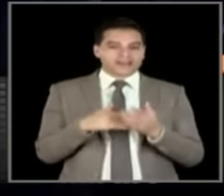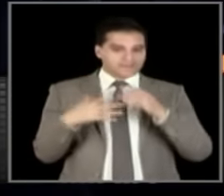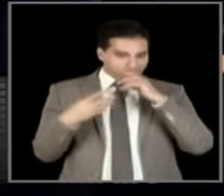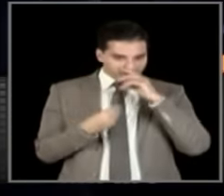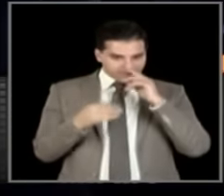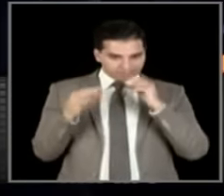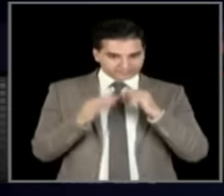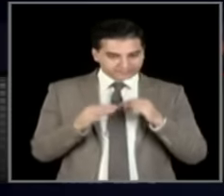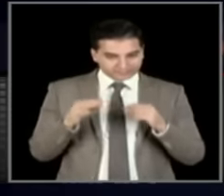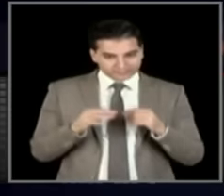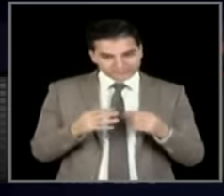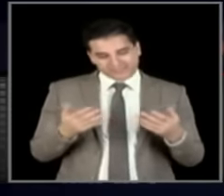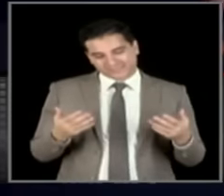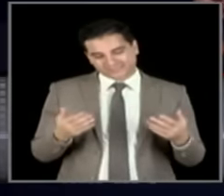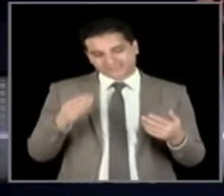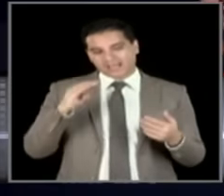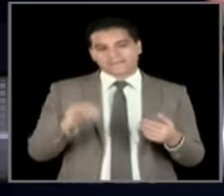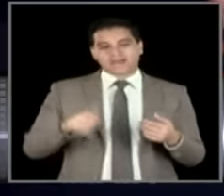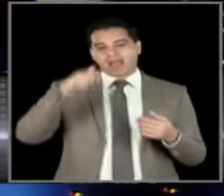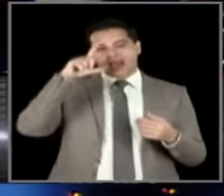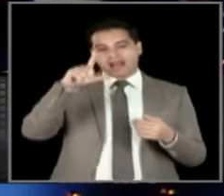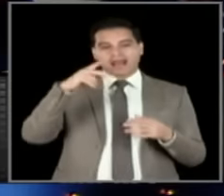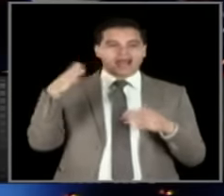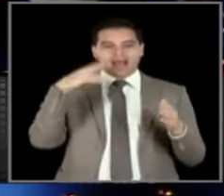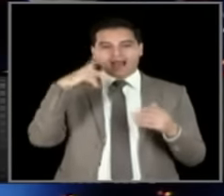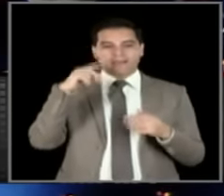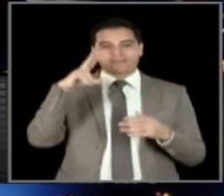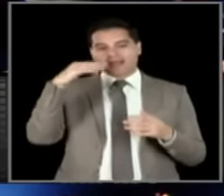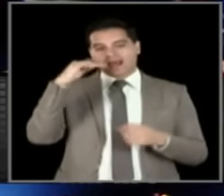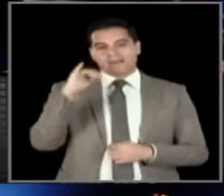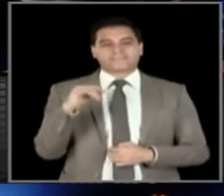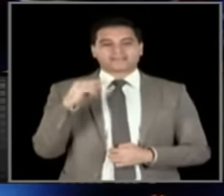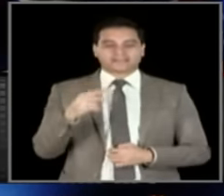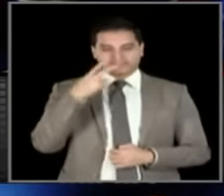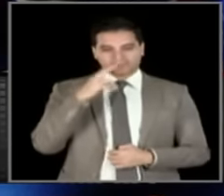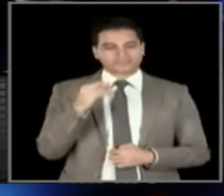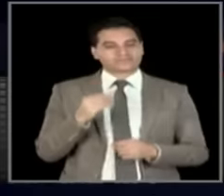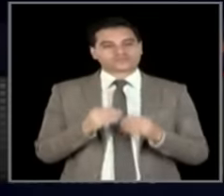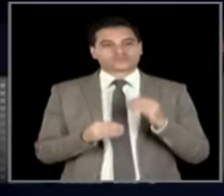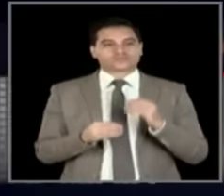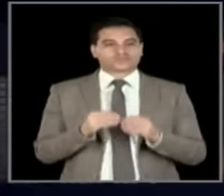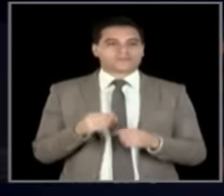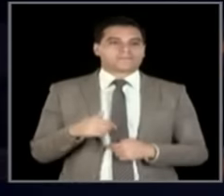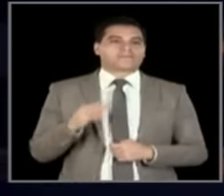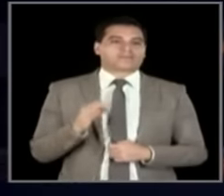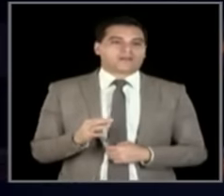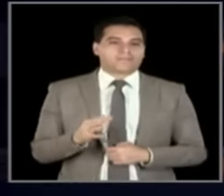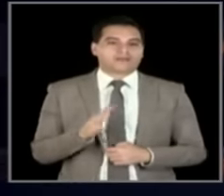بقى؟ جمال عبد الحميد. بالظبط كده، جمال عبد الحميد. يا عم هي جت على دي. هاردك يا مسعد.